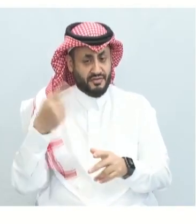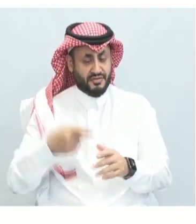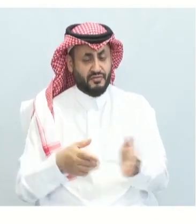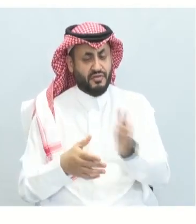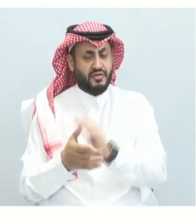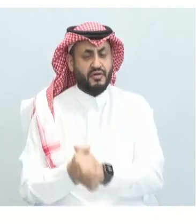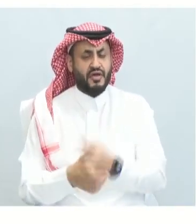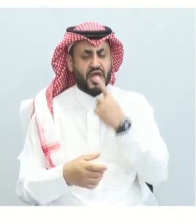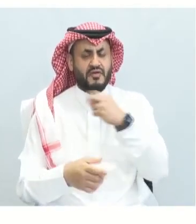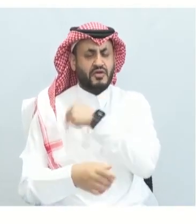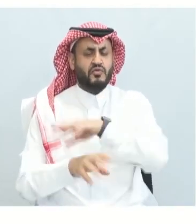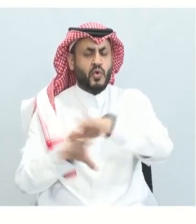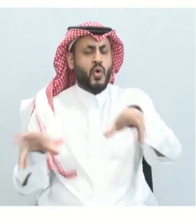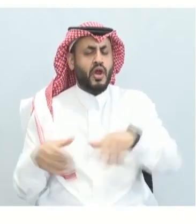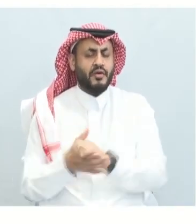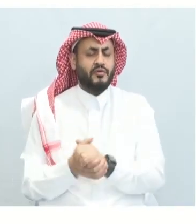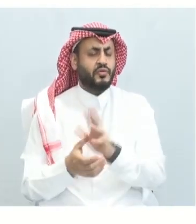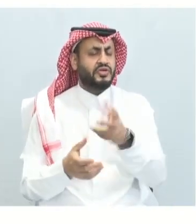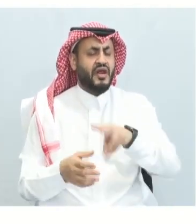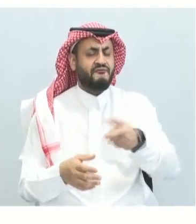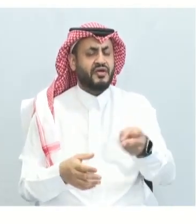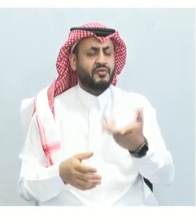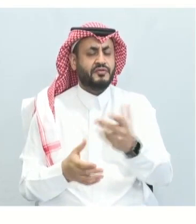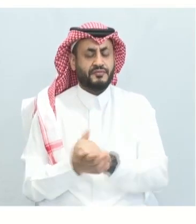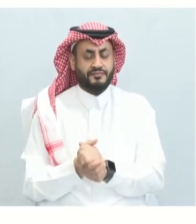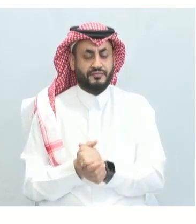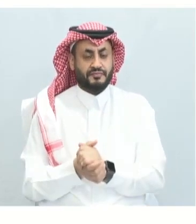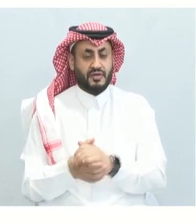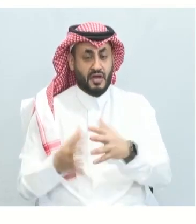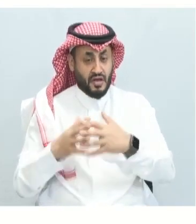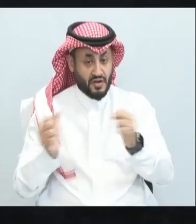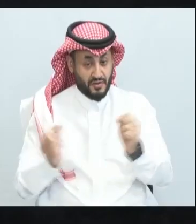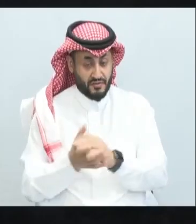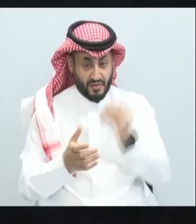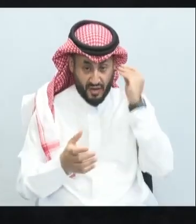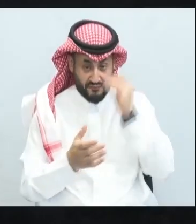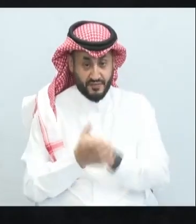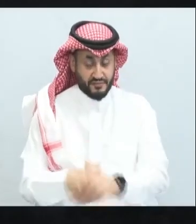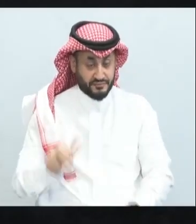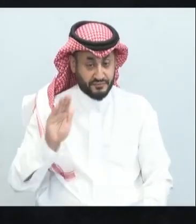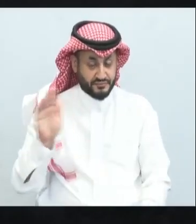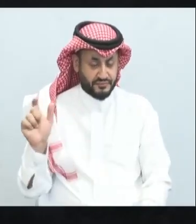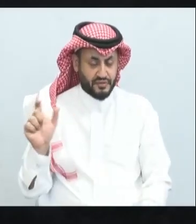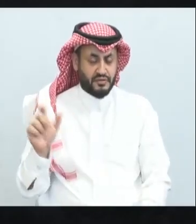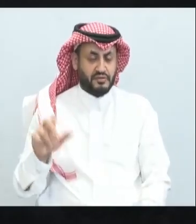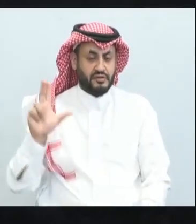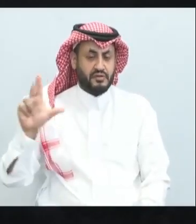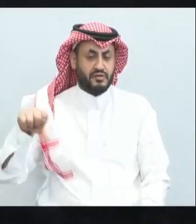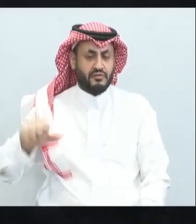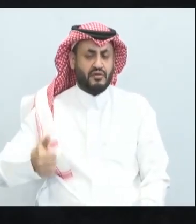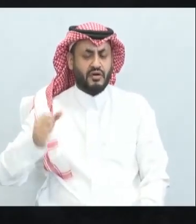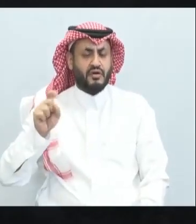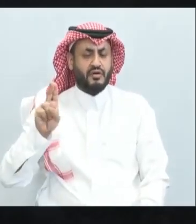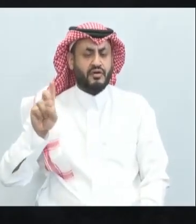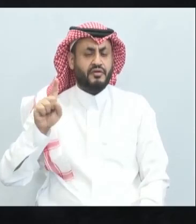فرق بين السنن الرواتب والنوافل المطلقه بينا قبل قليل ما هي السنن الرواتب